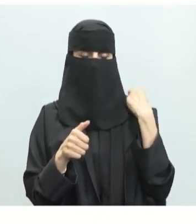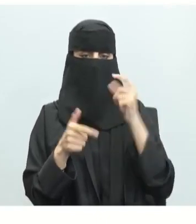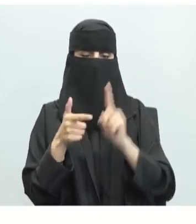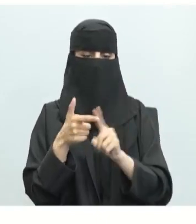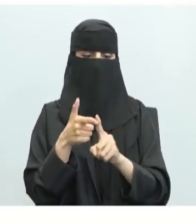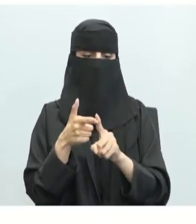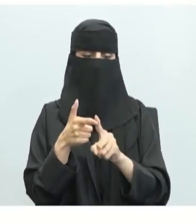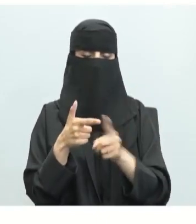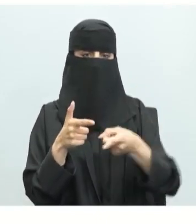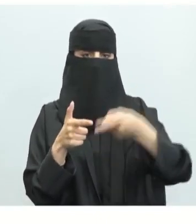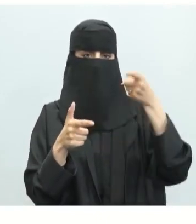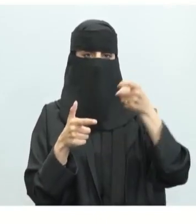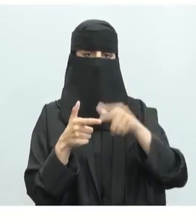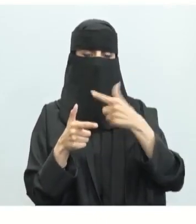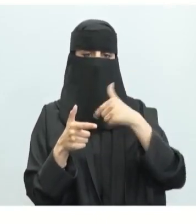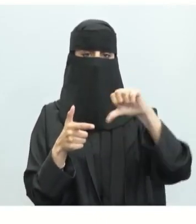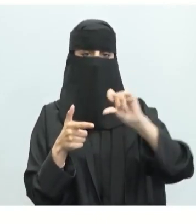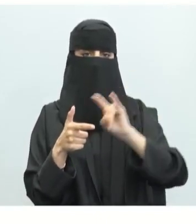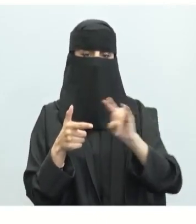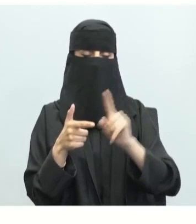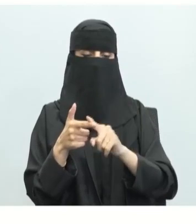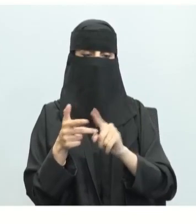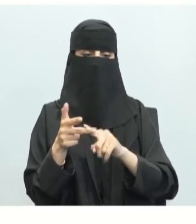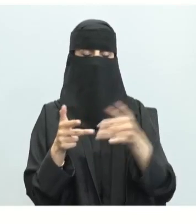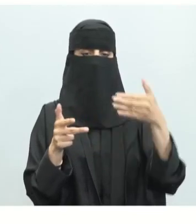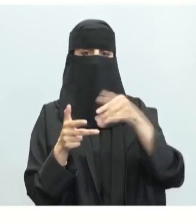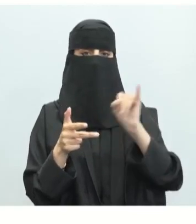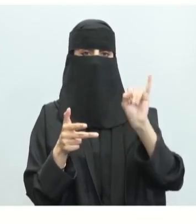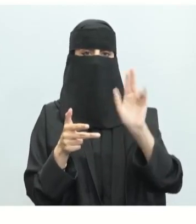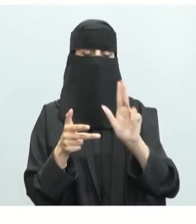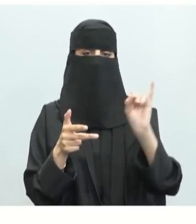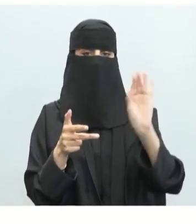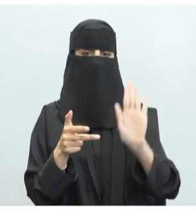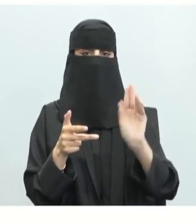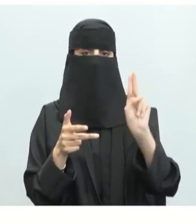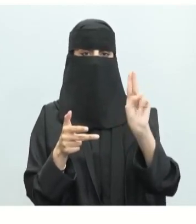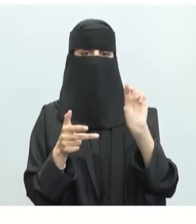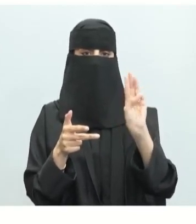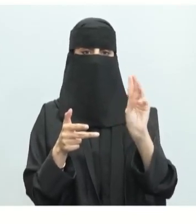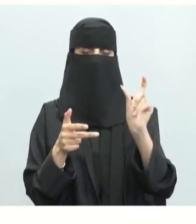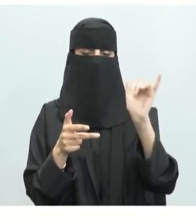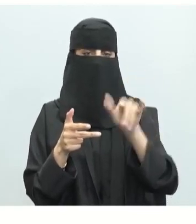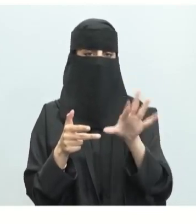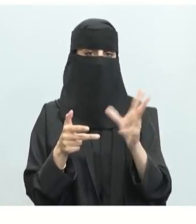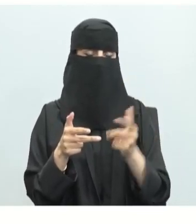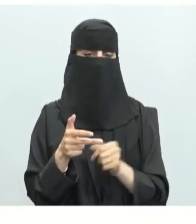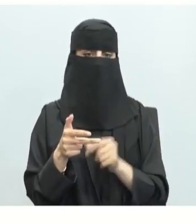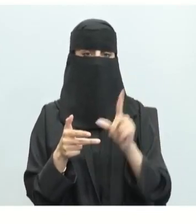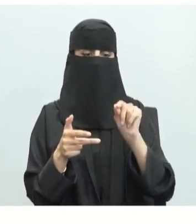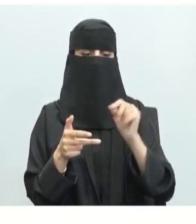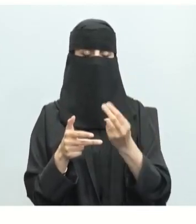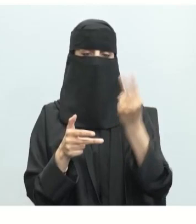أحسنتم. إلا. والمستثنى الذي أخرجناه من حكم ما قبله.